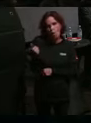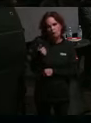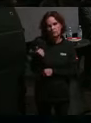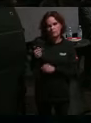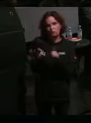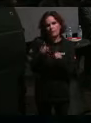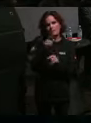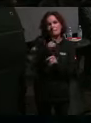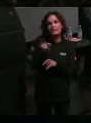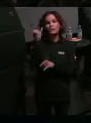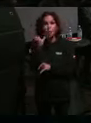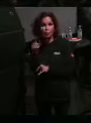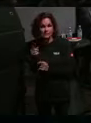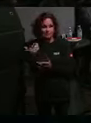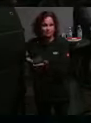& Jones